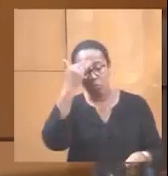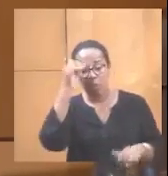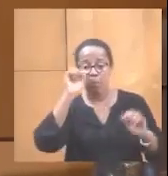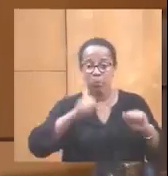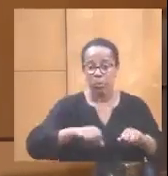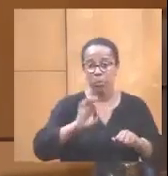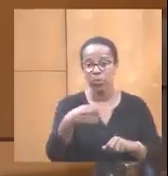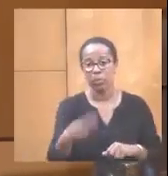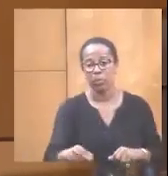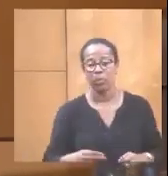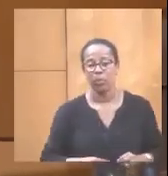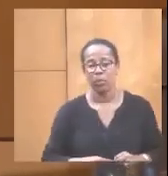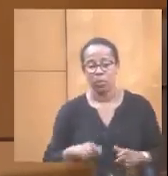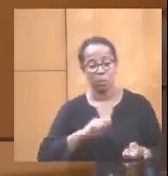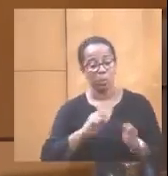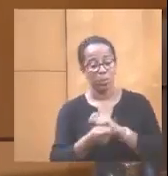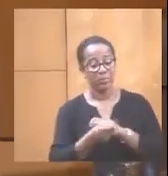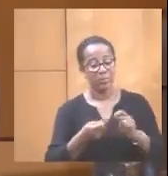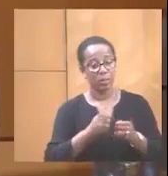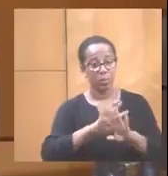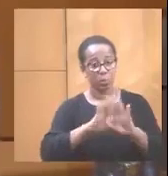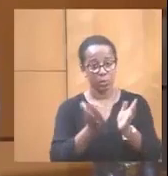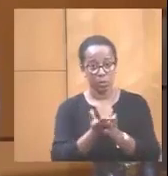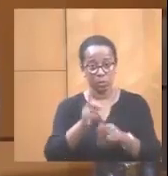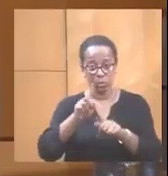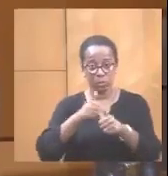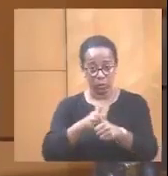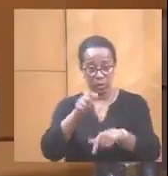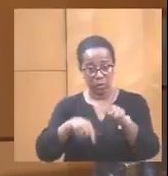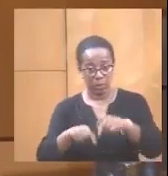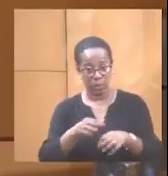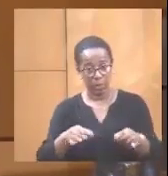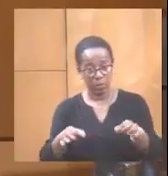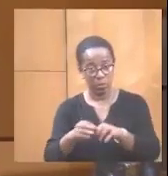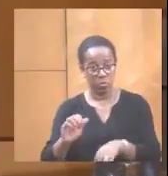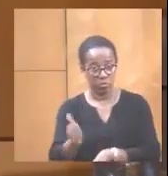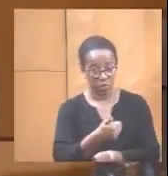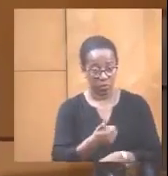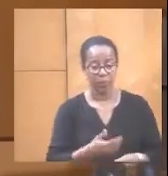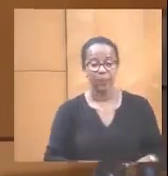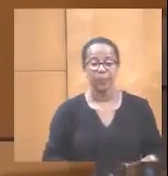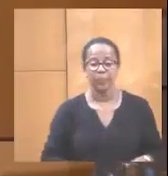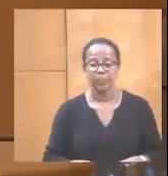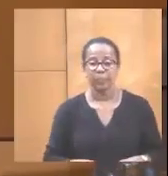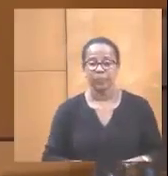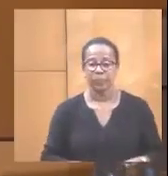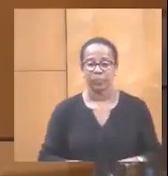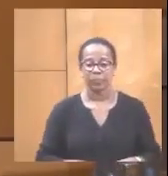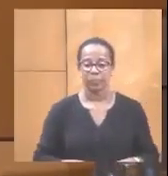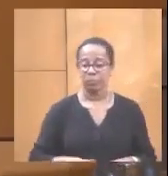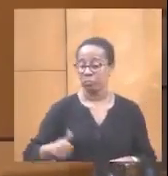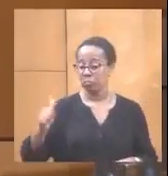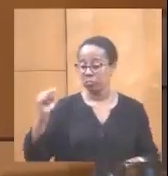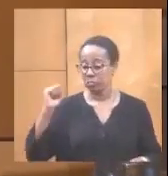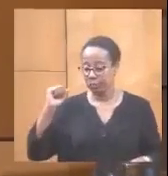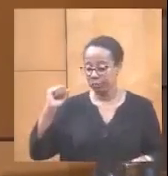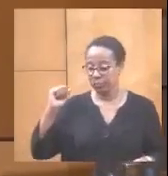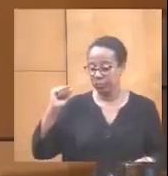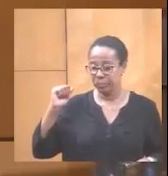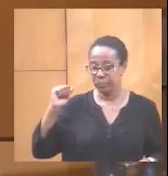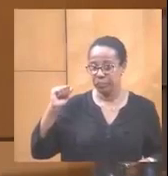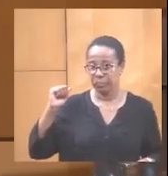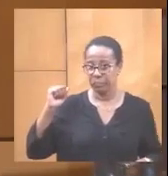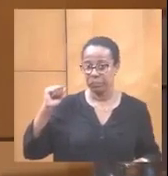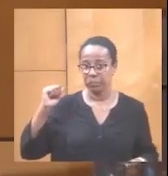de modifier les montants en fonction du territoire. Et hier, nous avions,